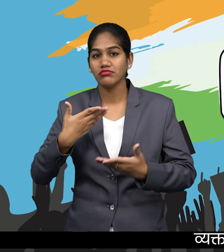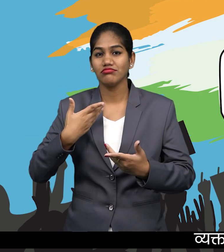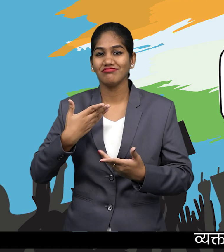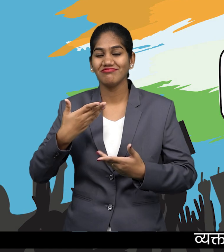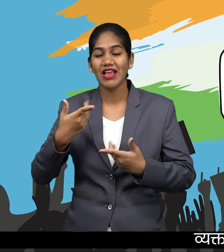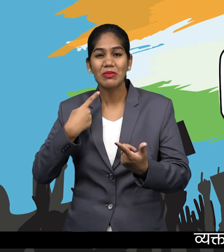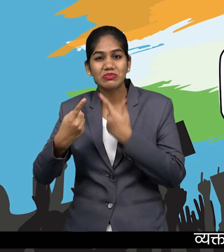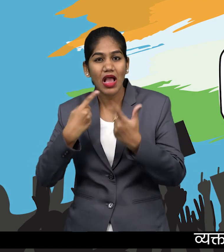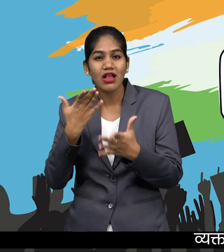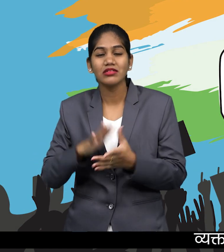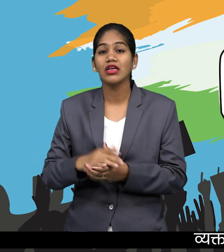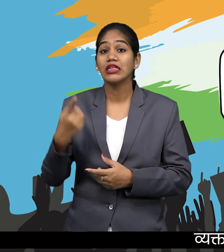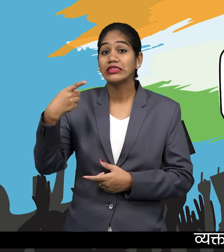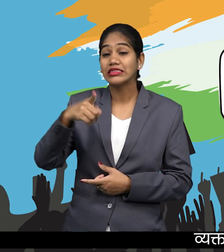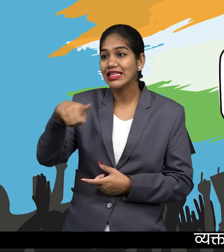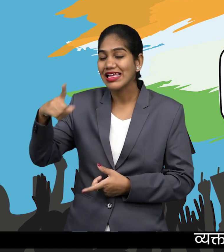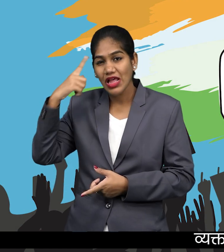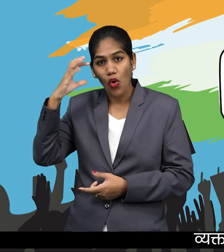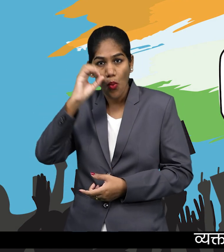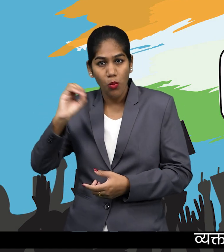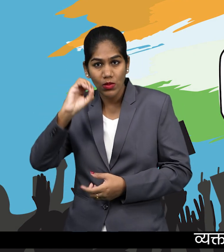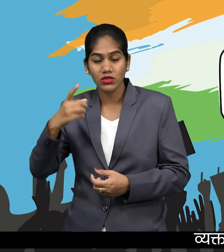व्यक्त करणे समाविष्ट आहे.